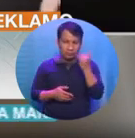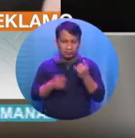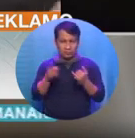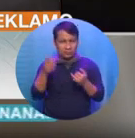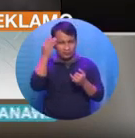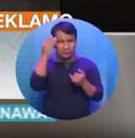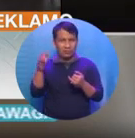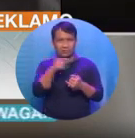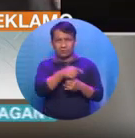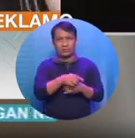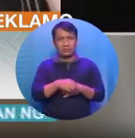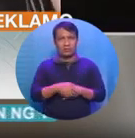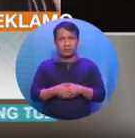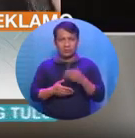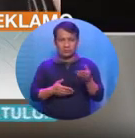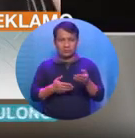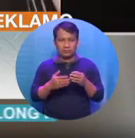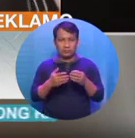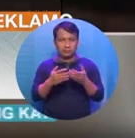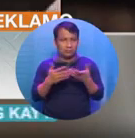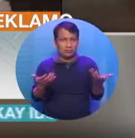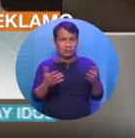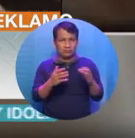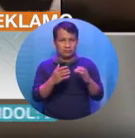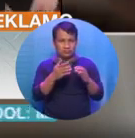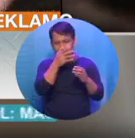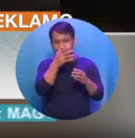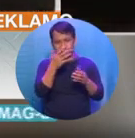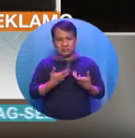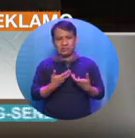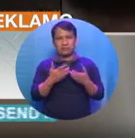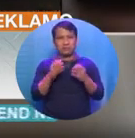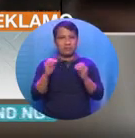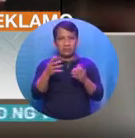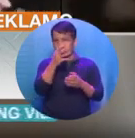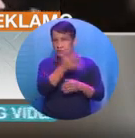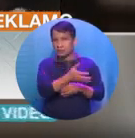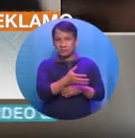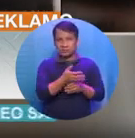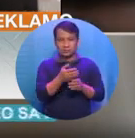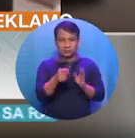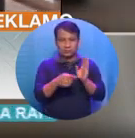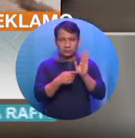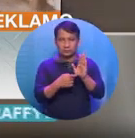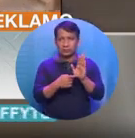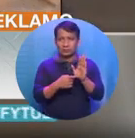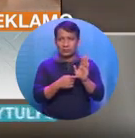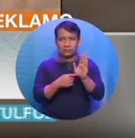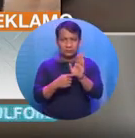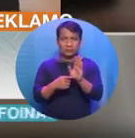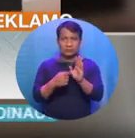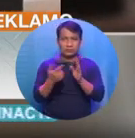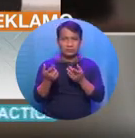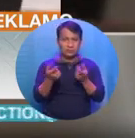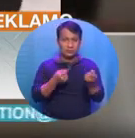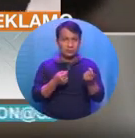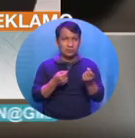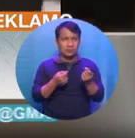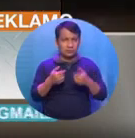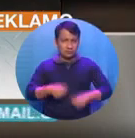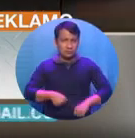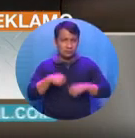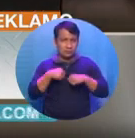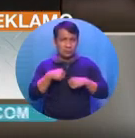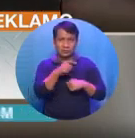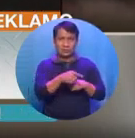kanya, parang wala na sir, wala na pakialam. Tapos pinupost niya palagi yung ginagawa nila sa lalaki. Ay,